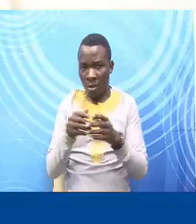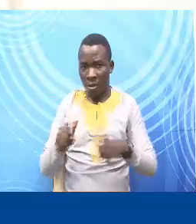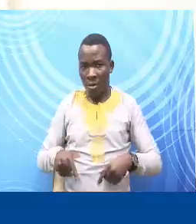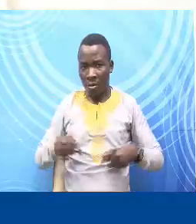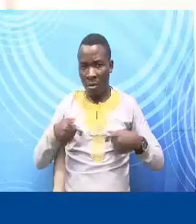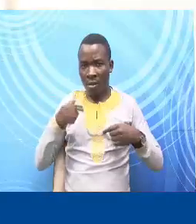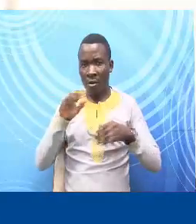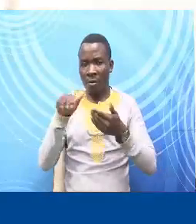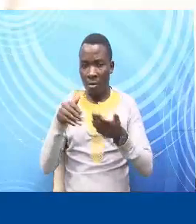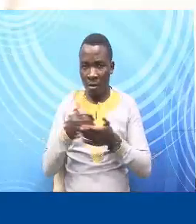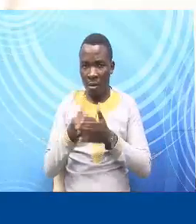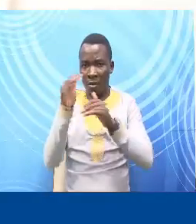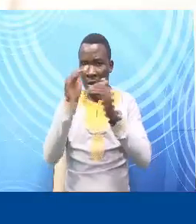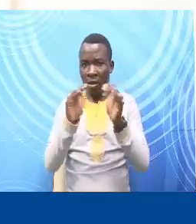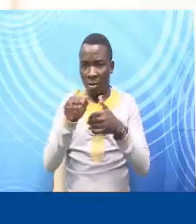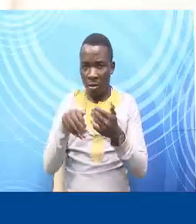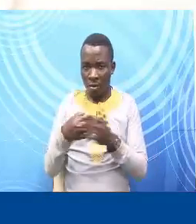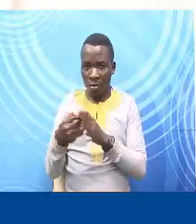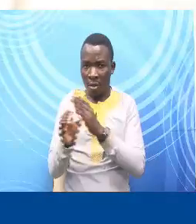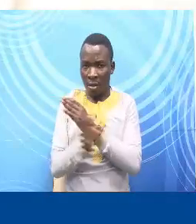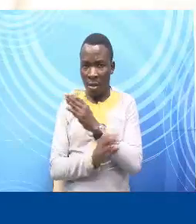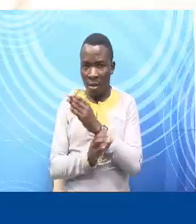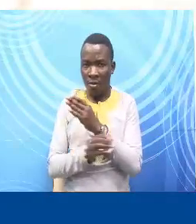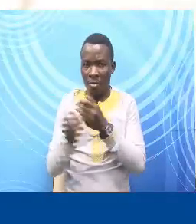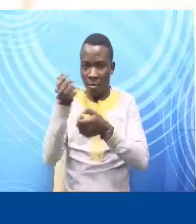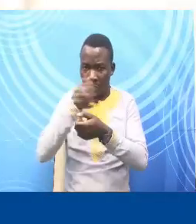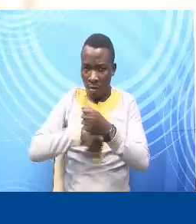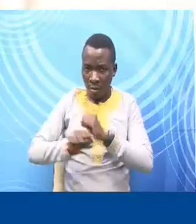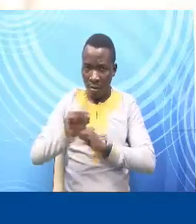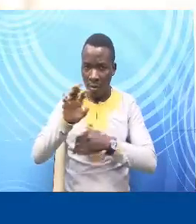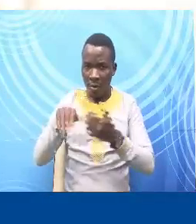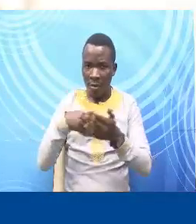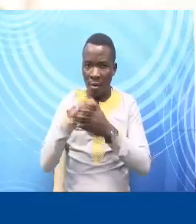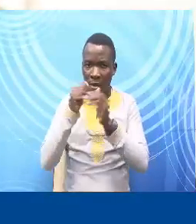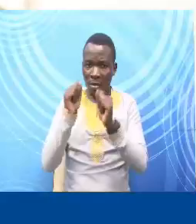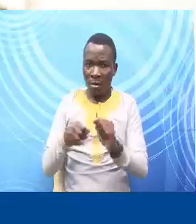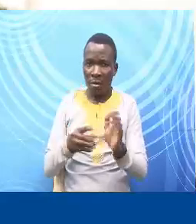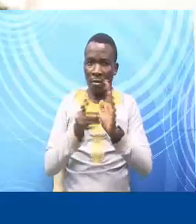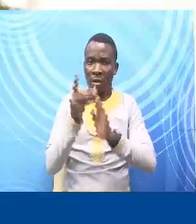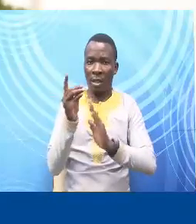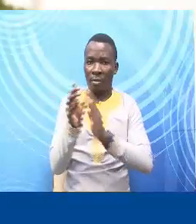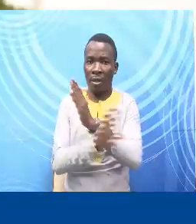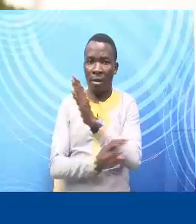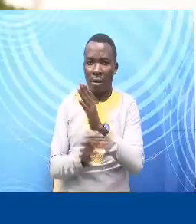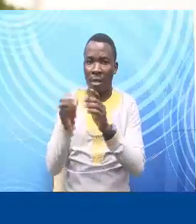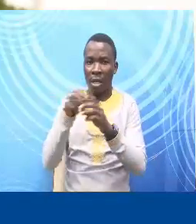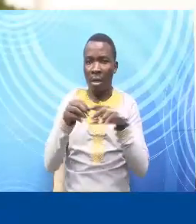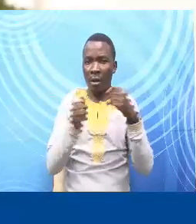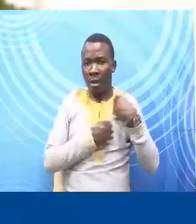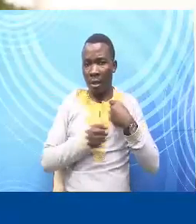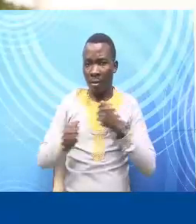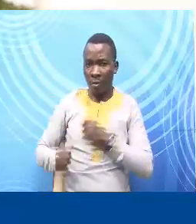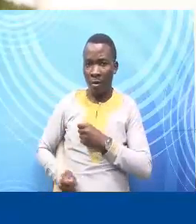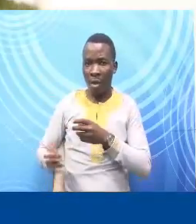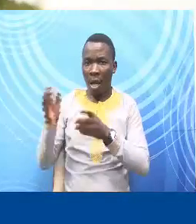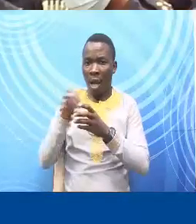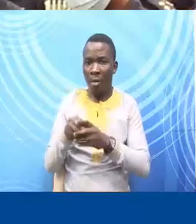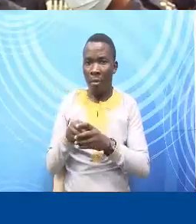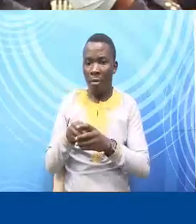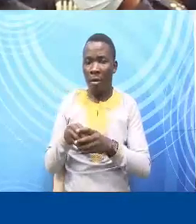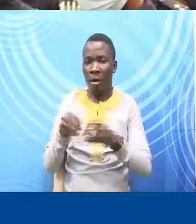zose z'igihugu mu bikorwa byose bishobora guteza imbere igihugu ngira ngo habamo ubutwari kandi habamo n'amashimwe ajyanye n'ubwo